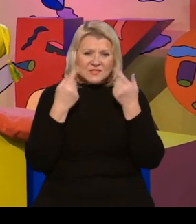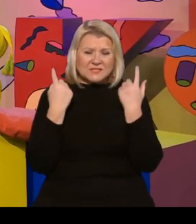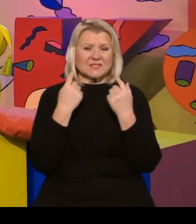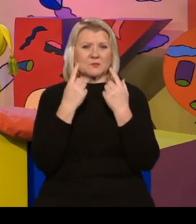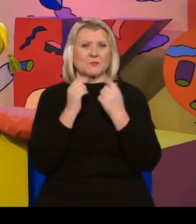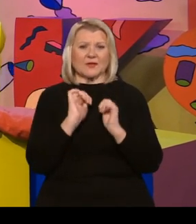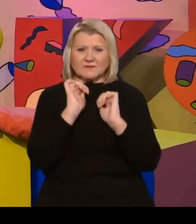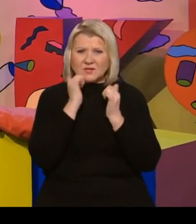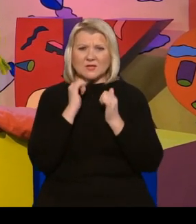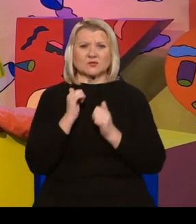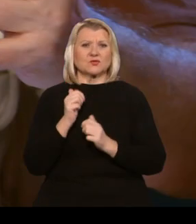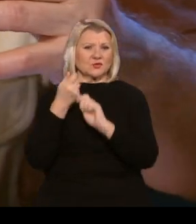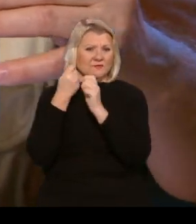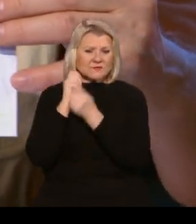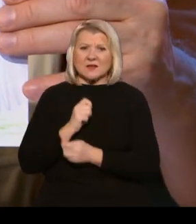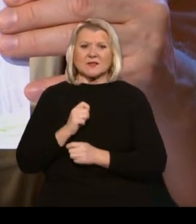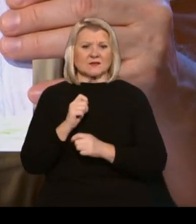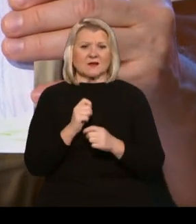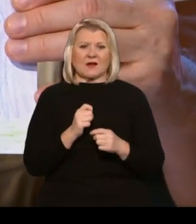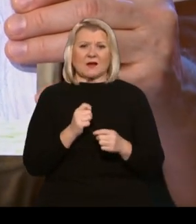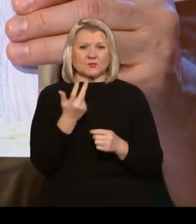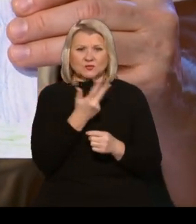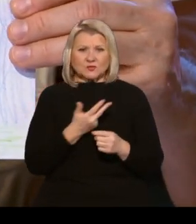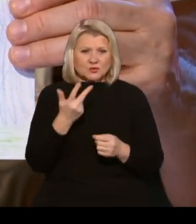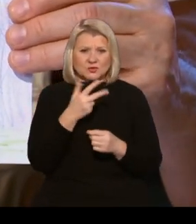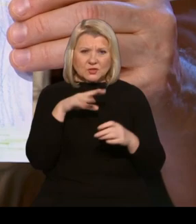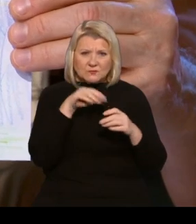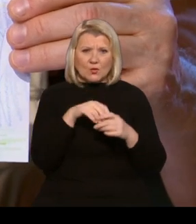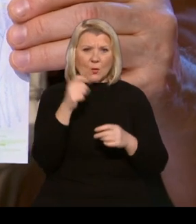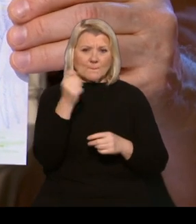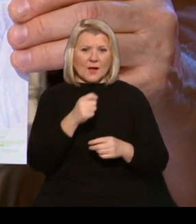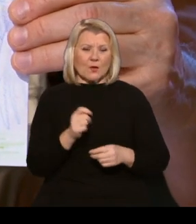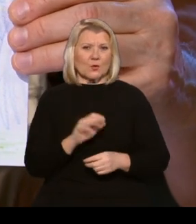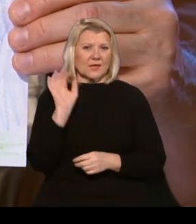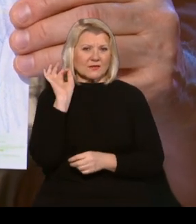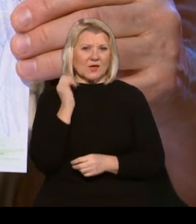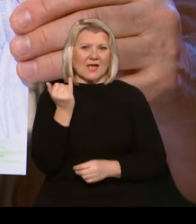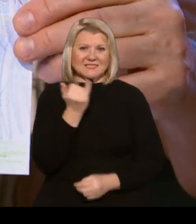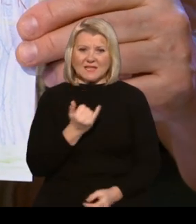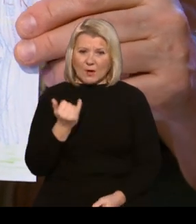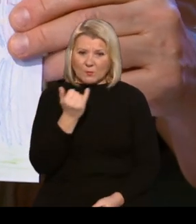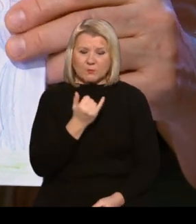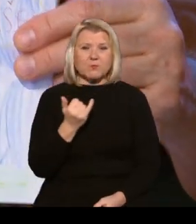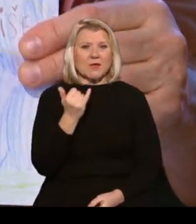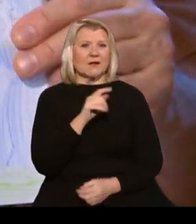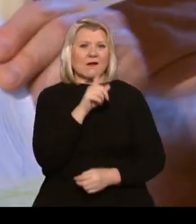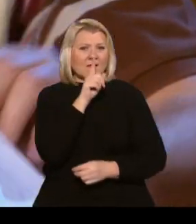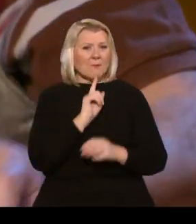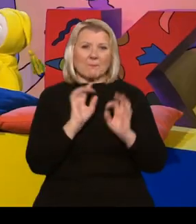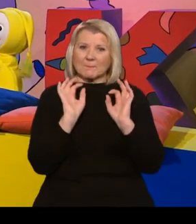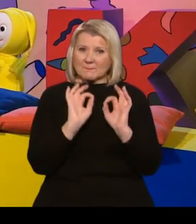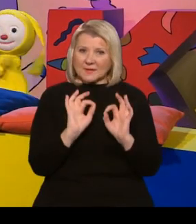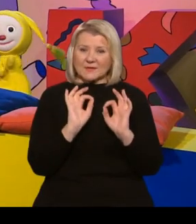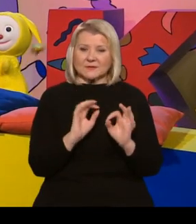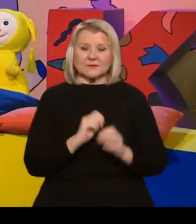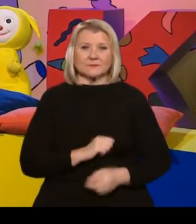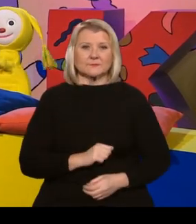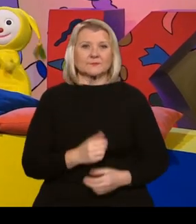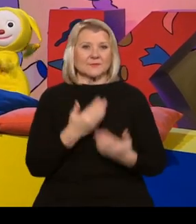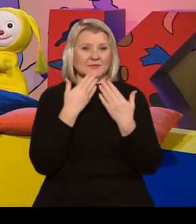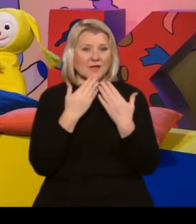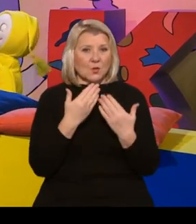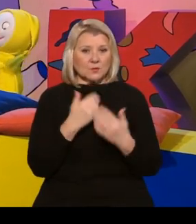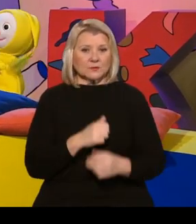od Izabelky. Yeah. No to se povedlo. Paráda, Izabelko, paráda. Děkujeme.